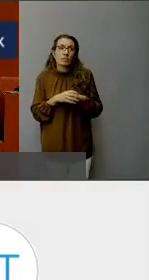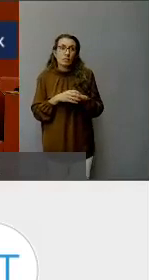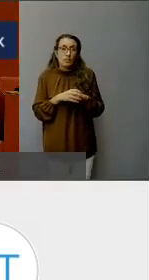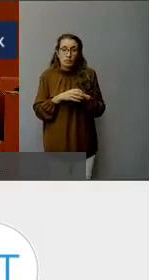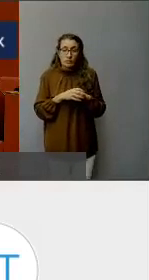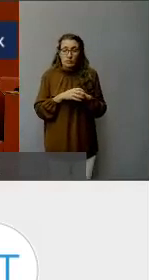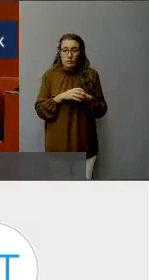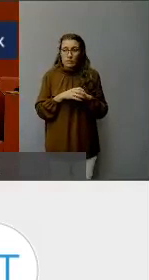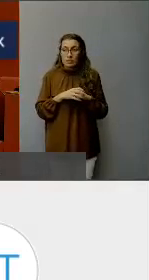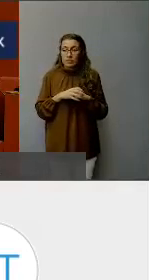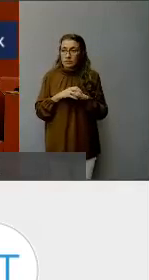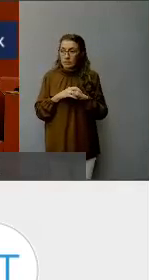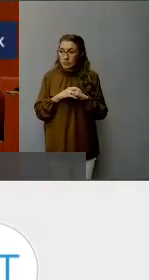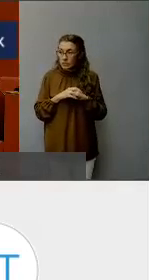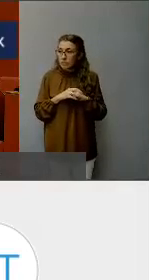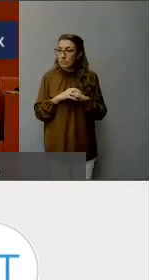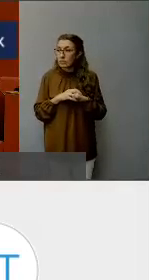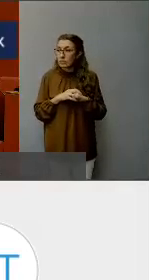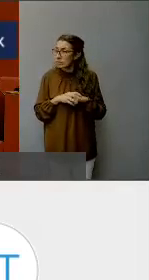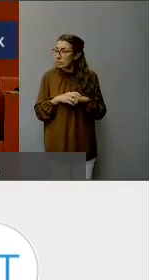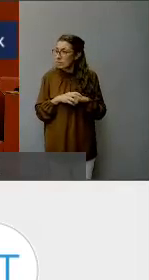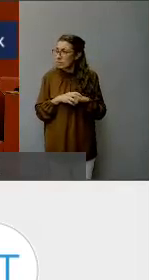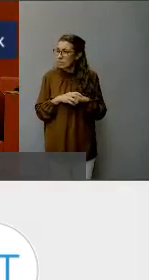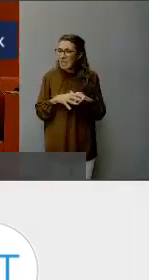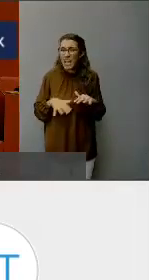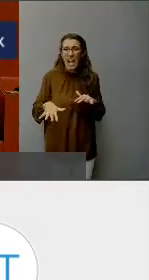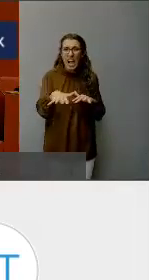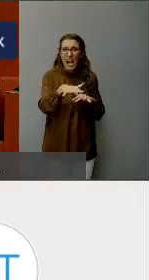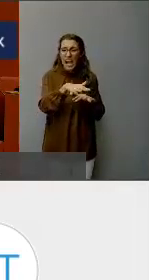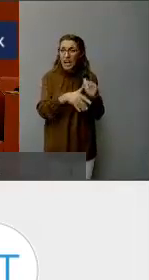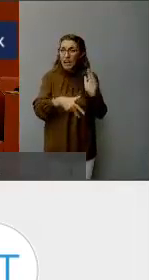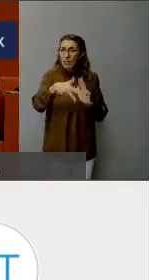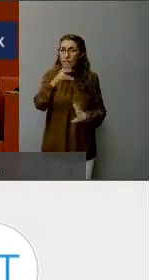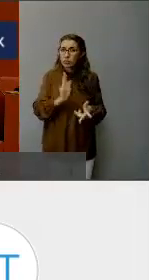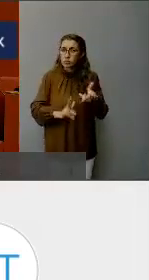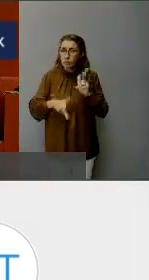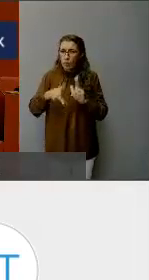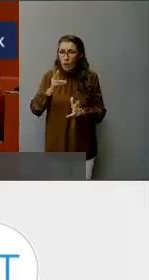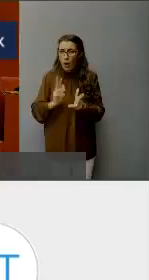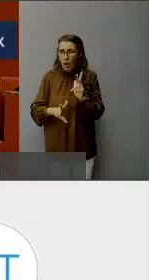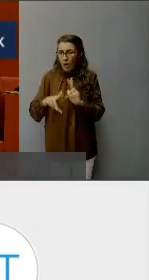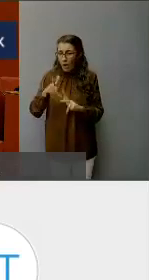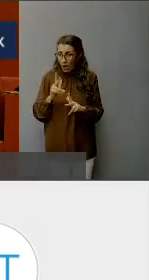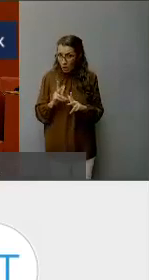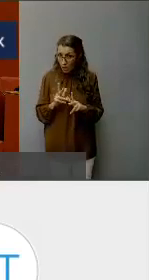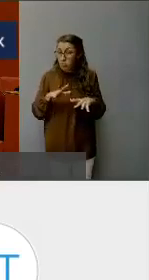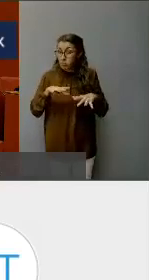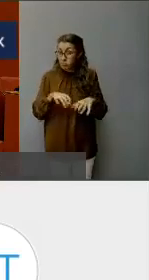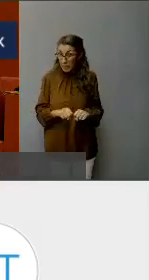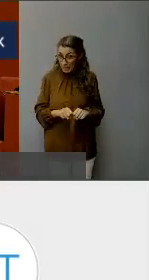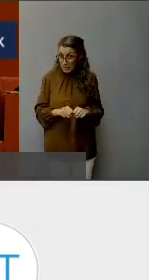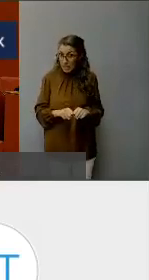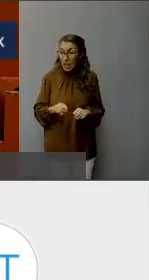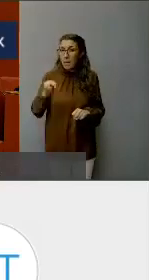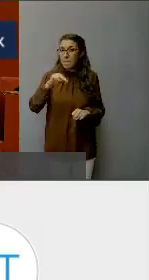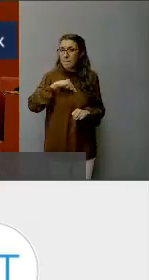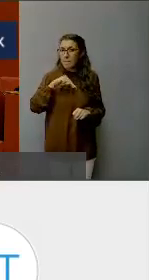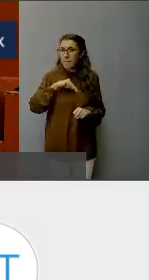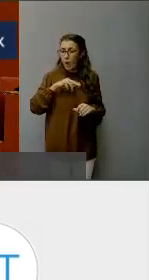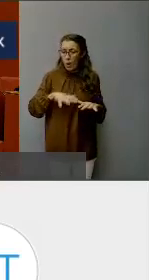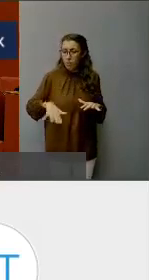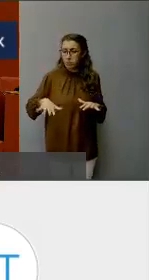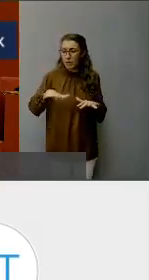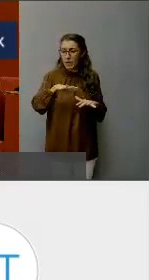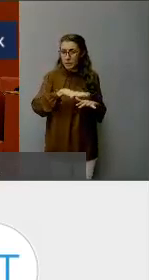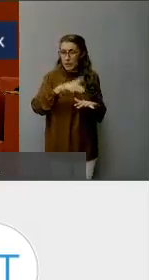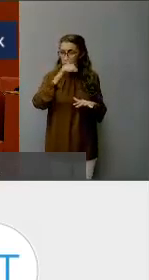aree percorse dal fuoco le chiediamo che si lunga si impegna in ogni caso la proprietà nel rispetto della legge